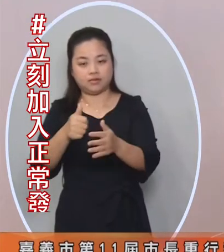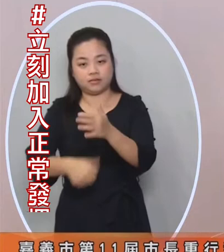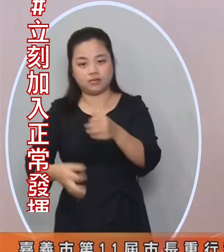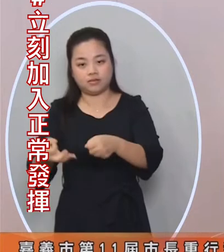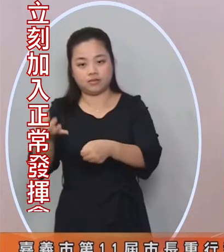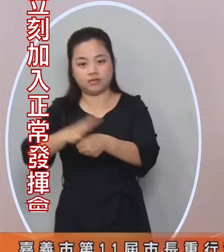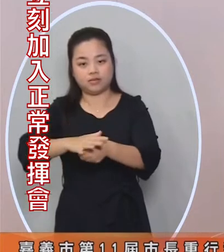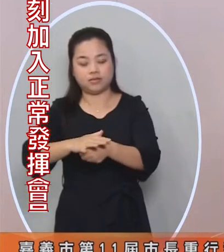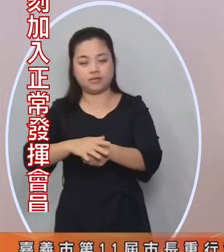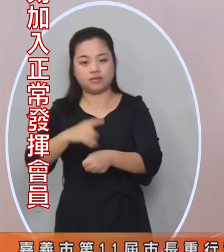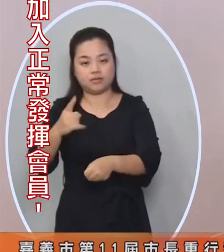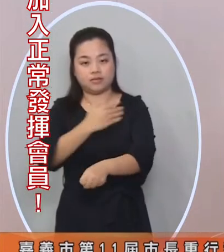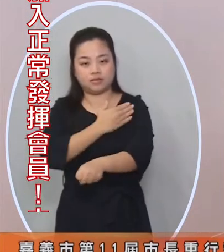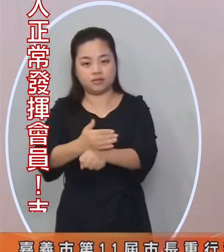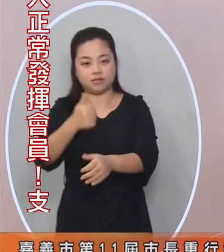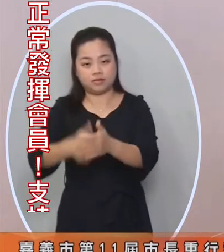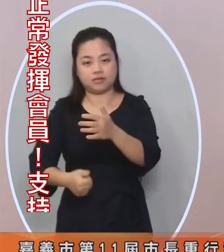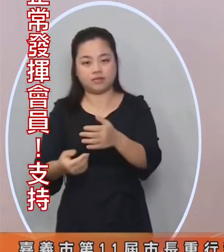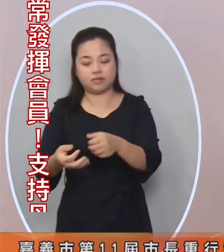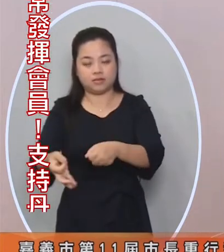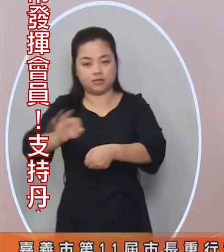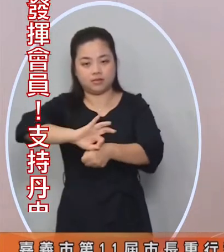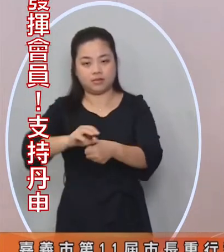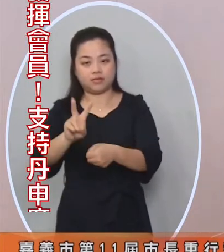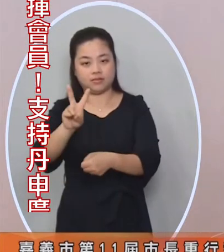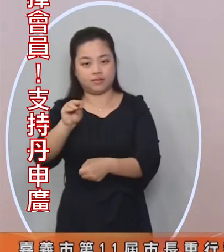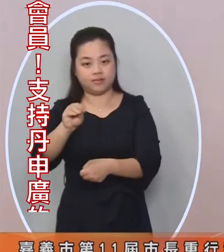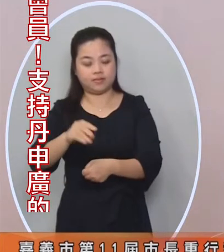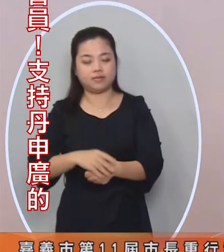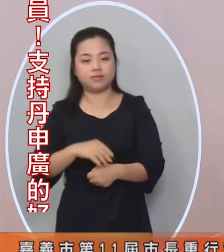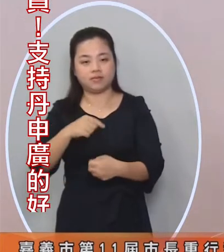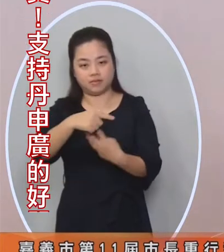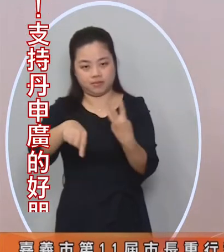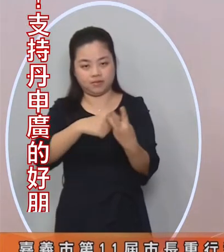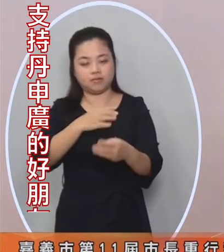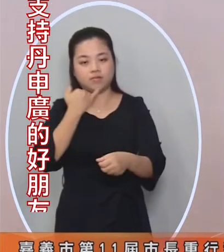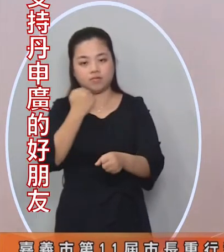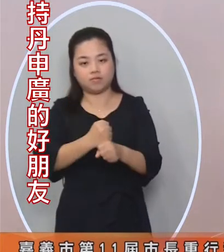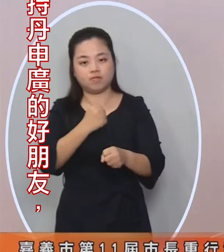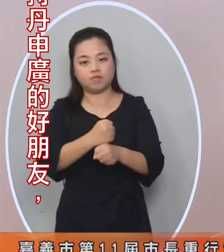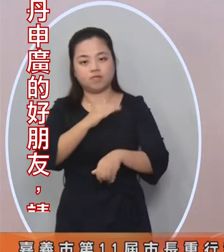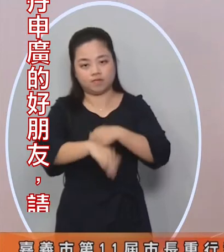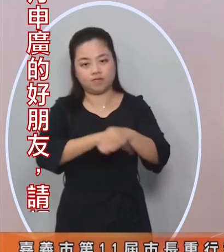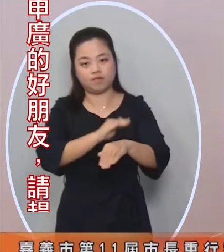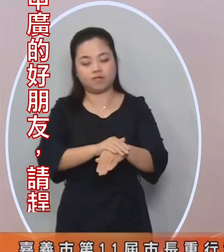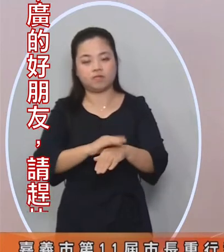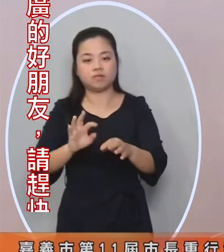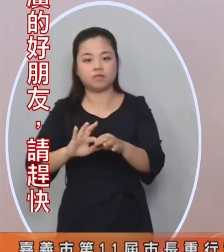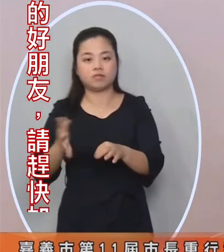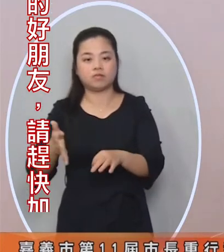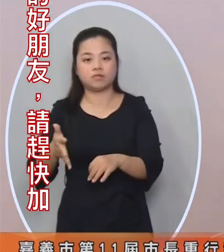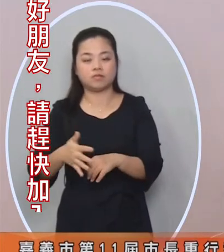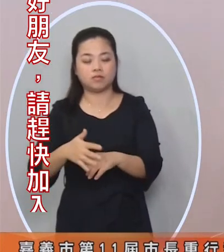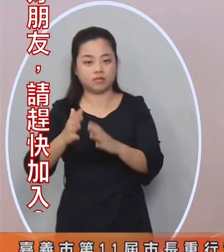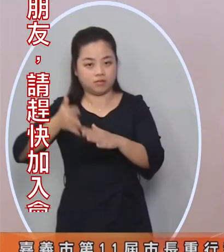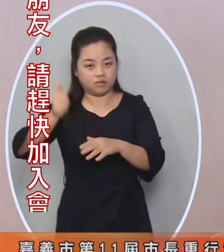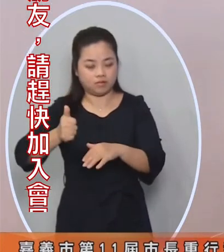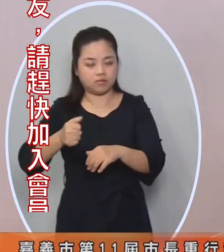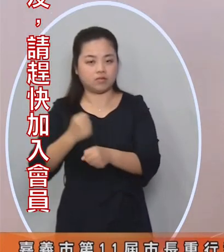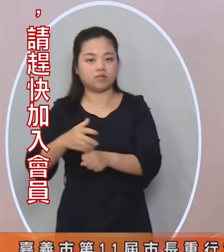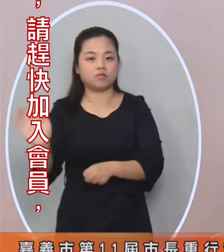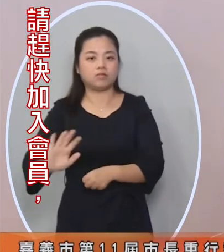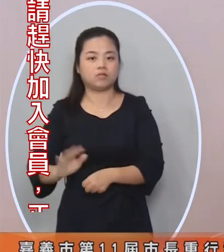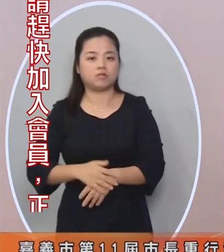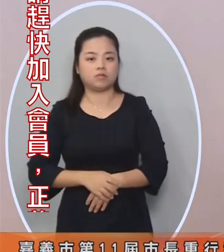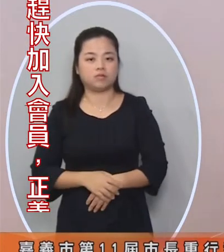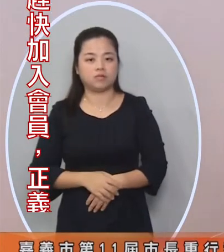育补助一胎提升到20000元，这些都是做得到的事情，为什么嘉义市长不做？而嘉义市长黄明慧